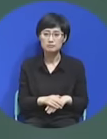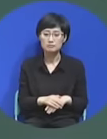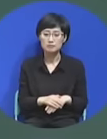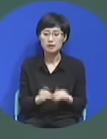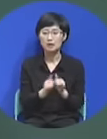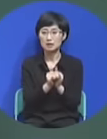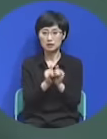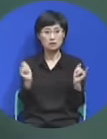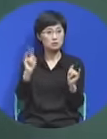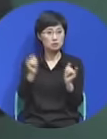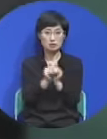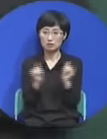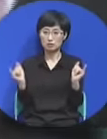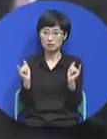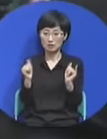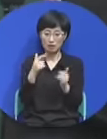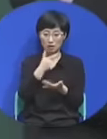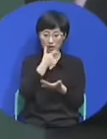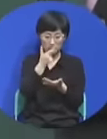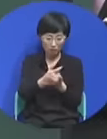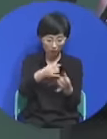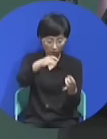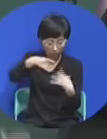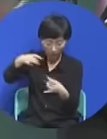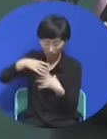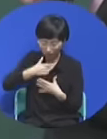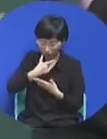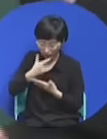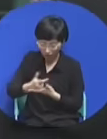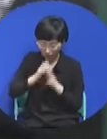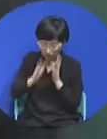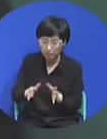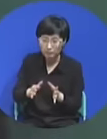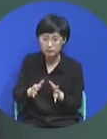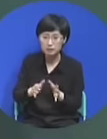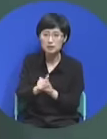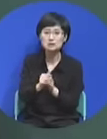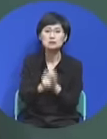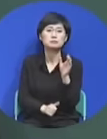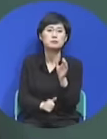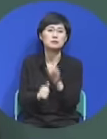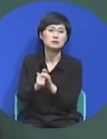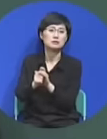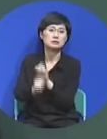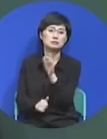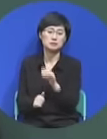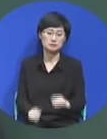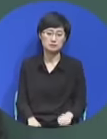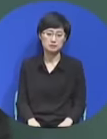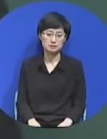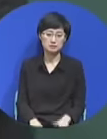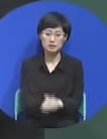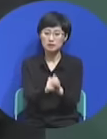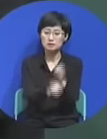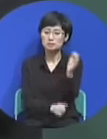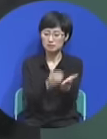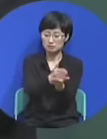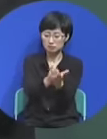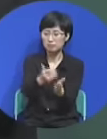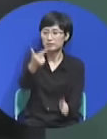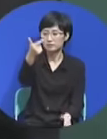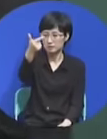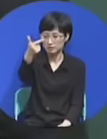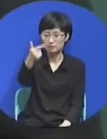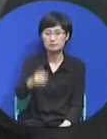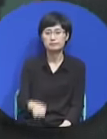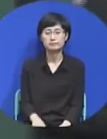실패시키는겁니다 然后最终是靠着这个来让人失败 실패시키는데는여섯가지를가지고딱실패